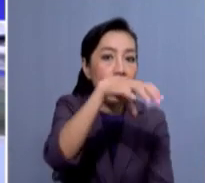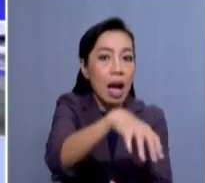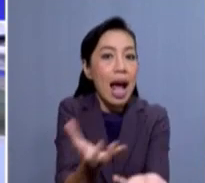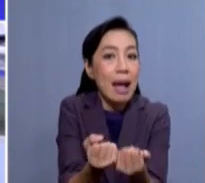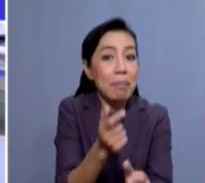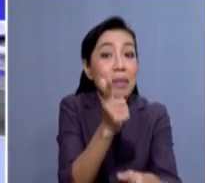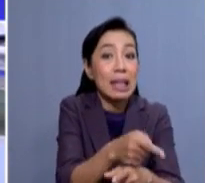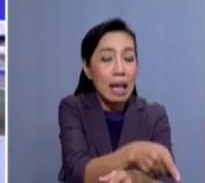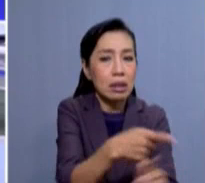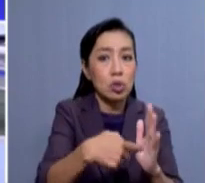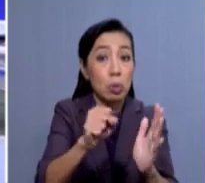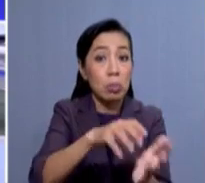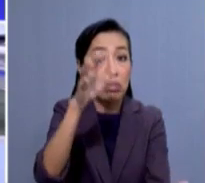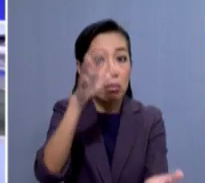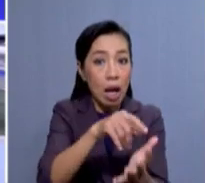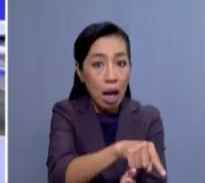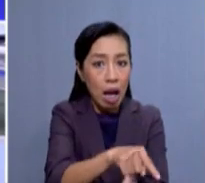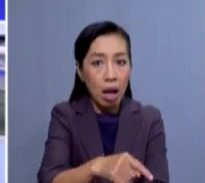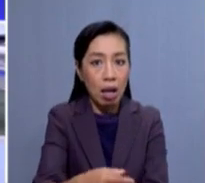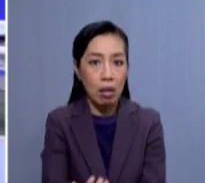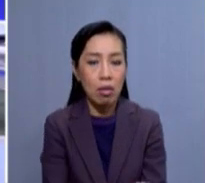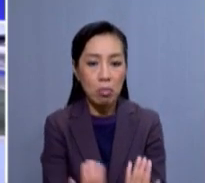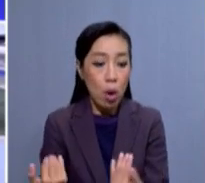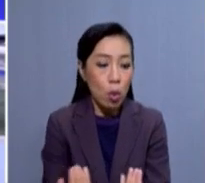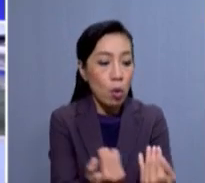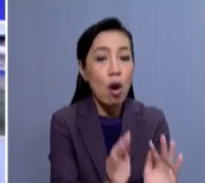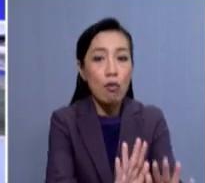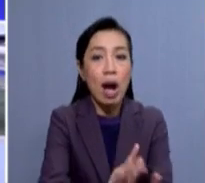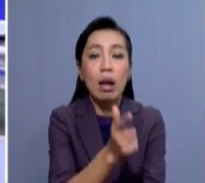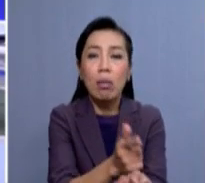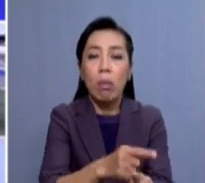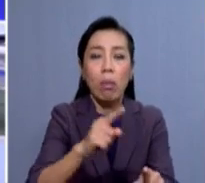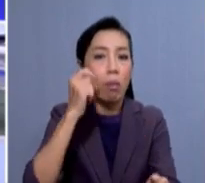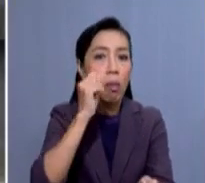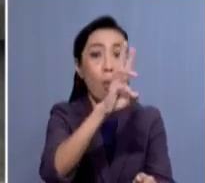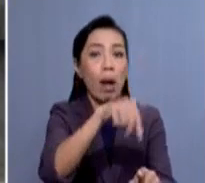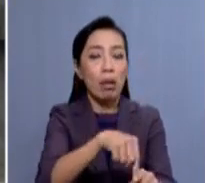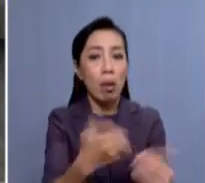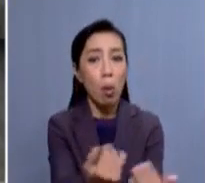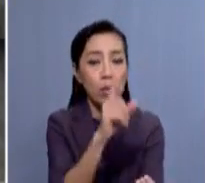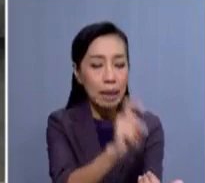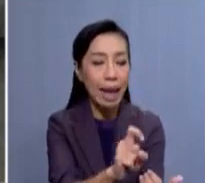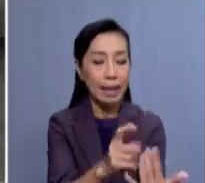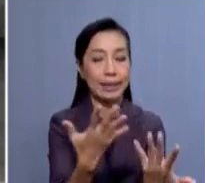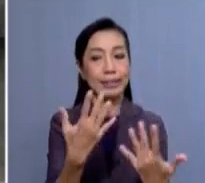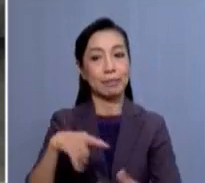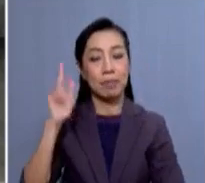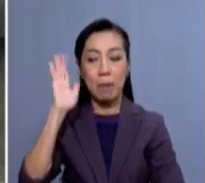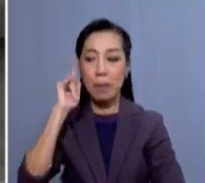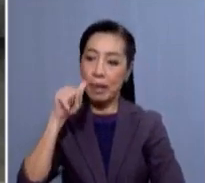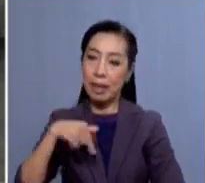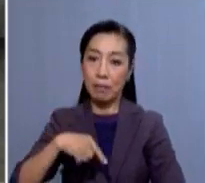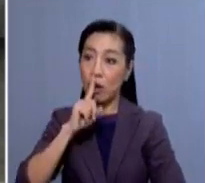ราการแล้วน้องเนี่ยก็เสียชีวิตไปฝากเรียนได้แค่6วันเท่านั้นนะคะศาลชั้นต้นสมุทรปราการตัดสินพิจารณาจำคุกครูอ้